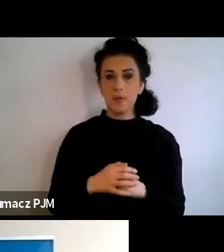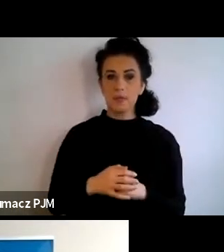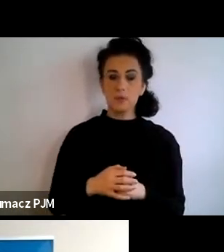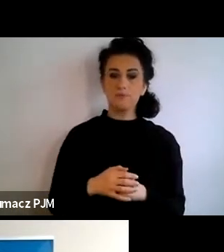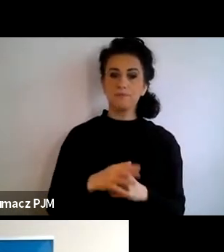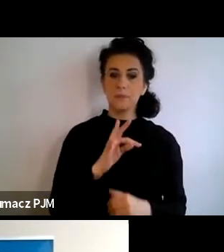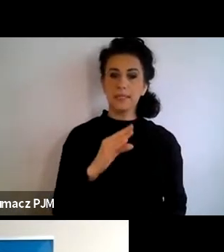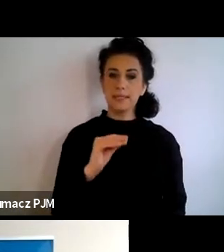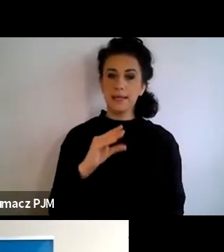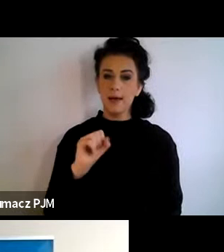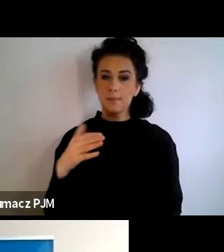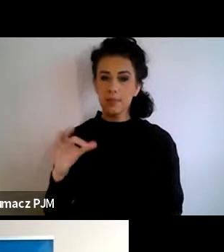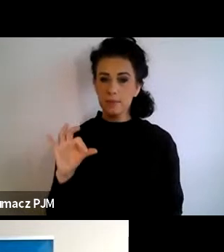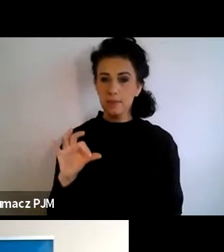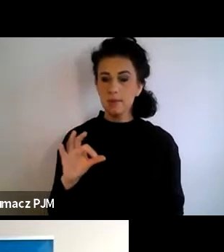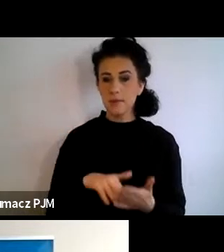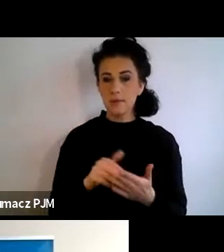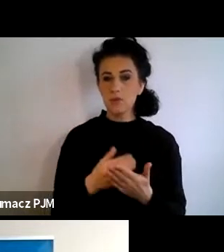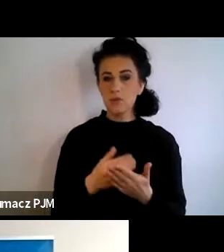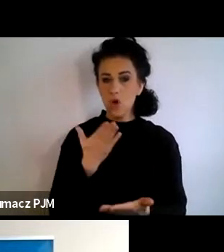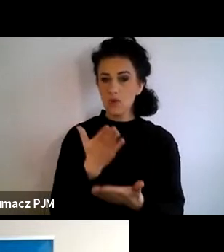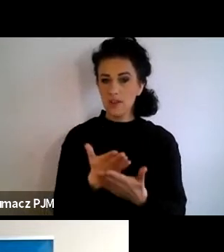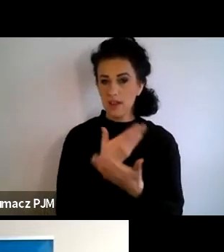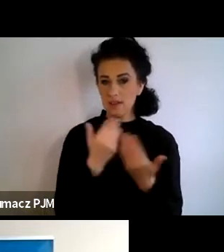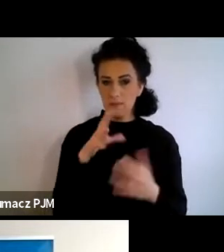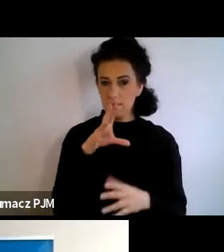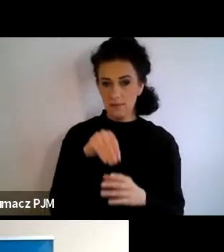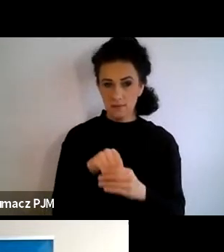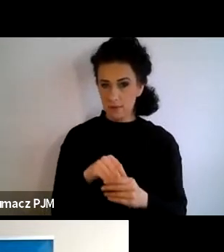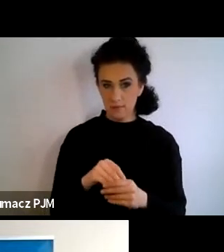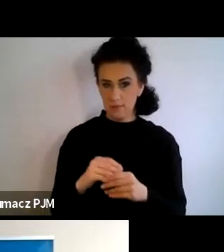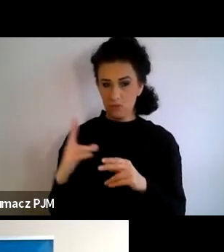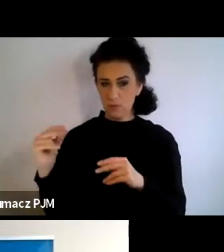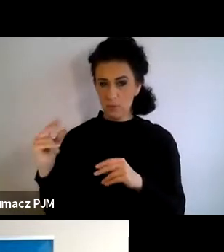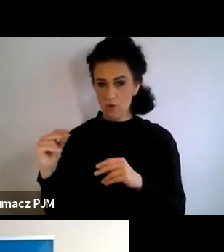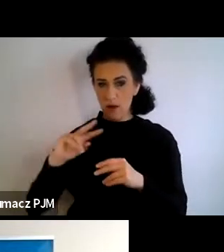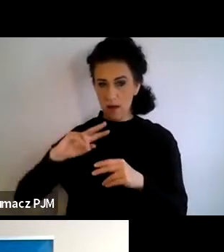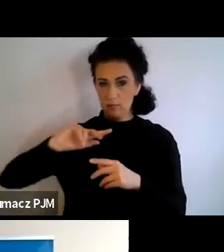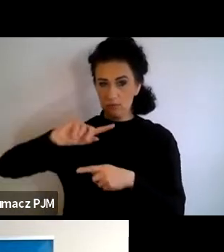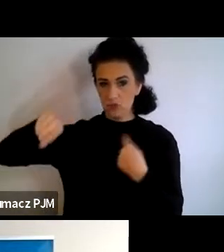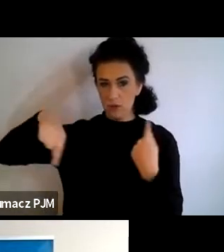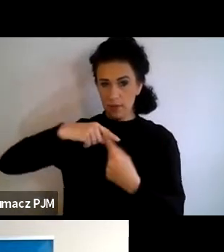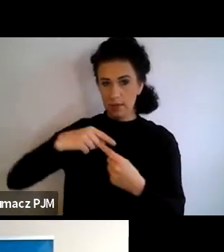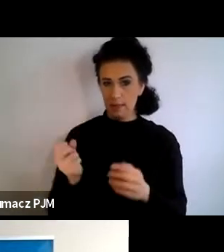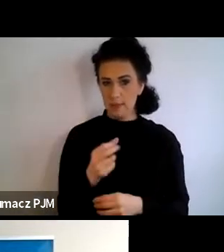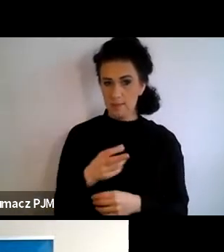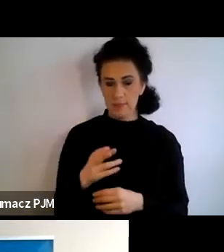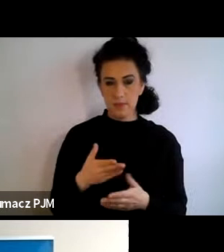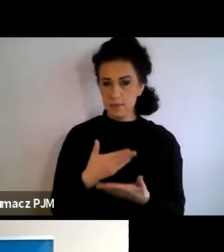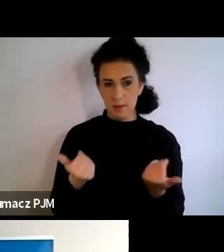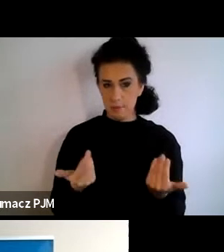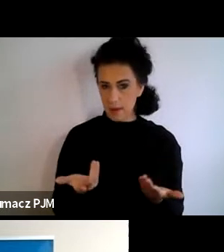typu udogodnienie nie oferuje, ale za to Teams ma dodatkowe wsparcie